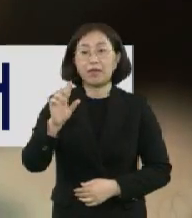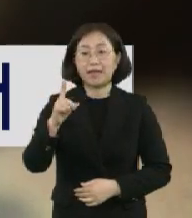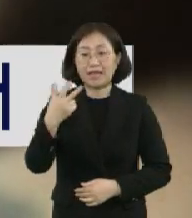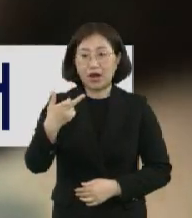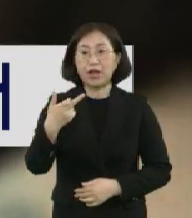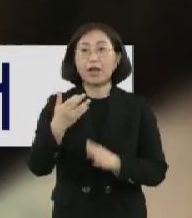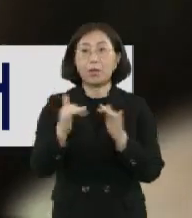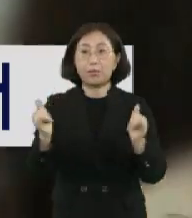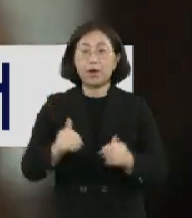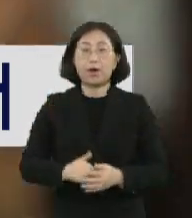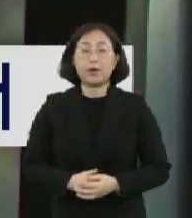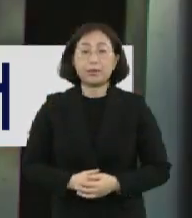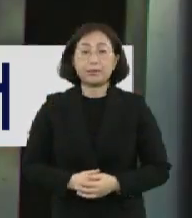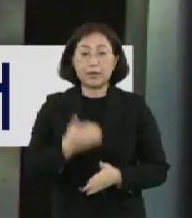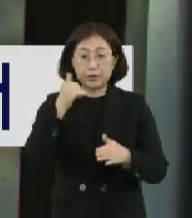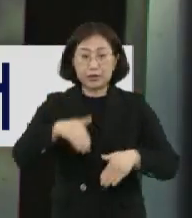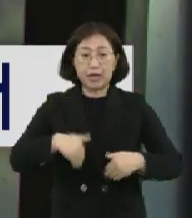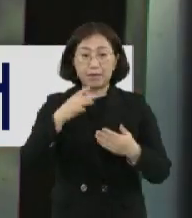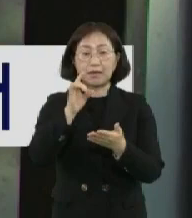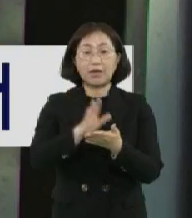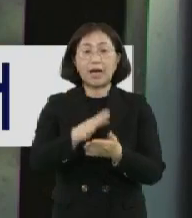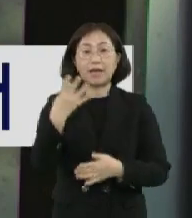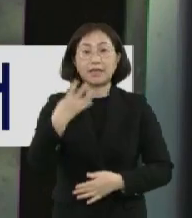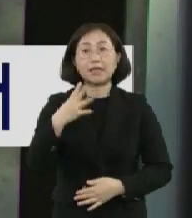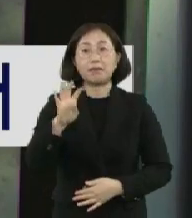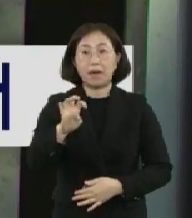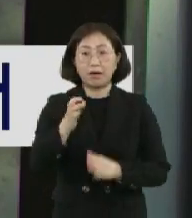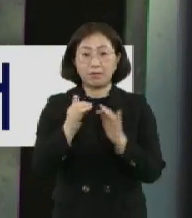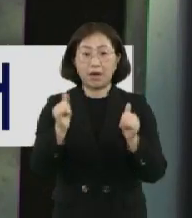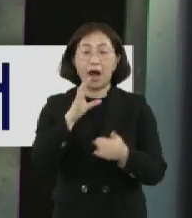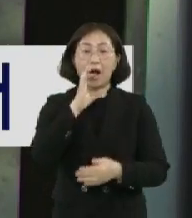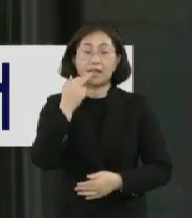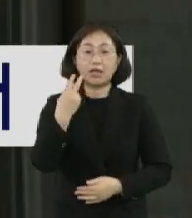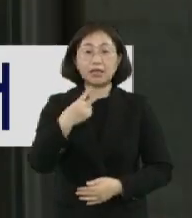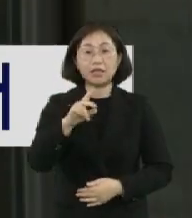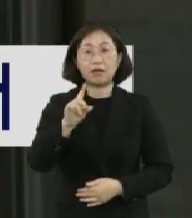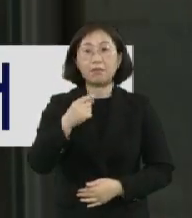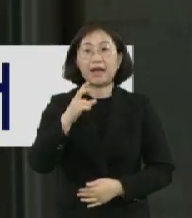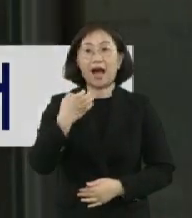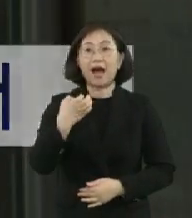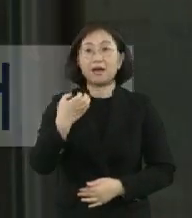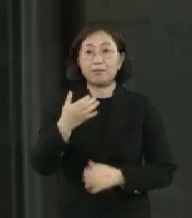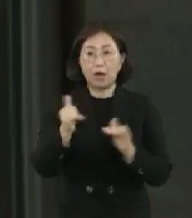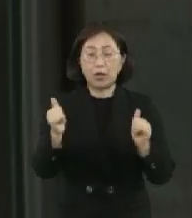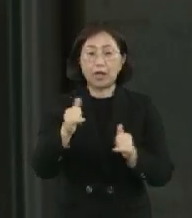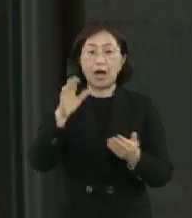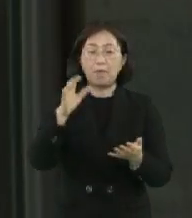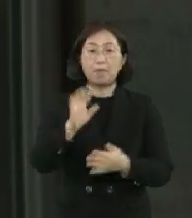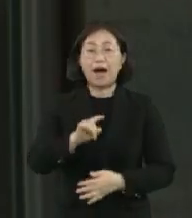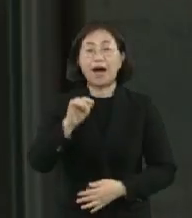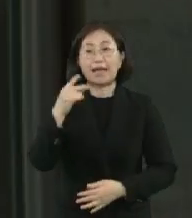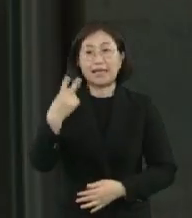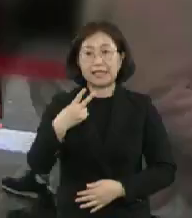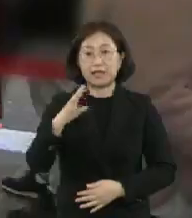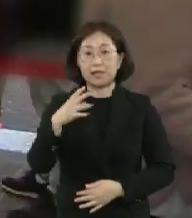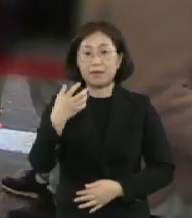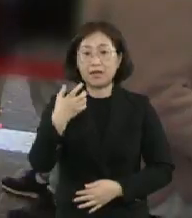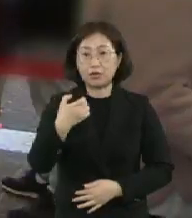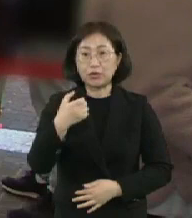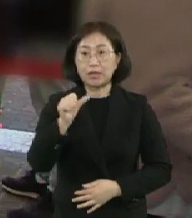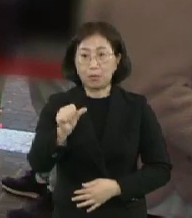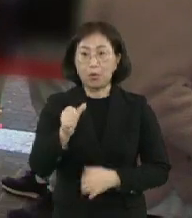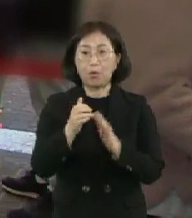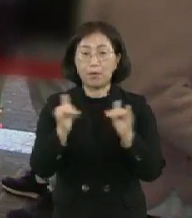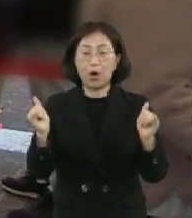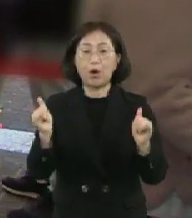233,517명으로 늘었습니다. 충남에선 천안 4,040명, 아산 2,590명 등 12,645명의 신규로